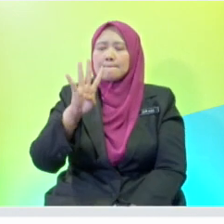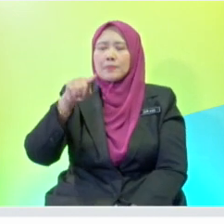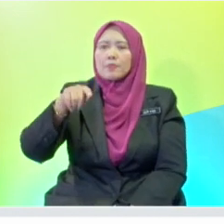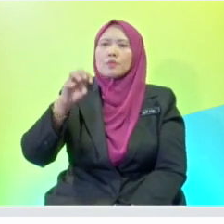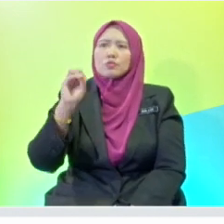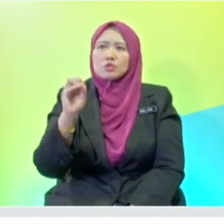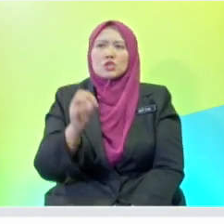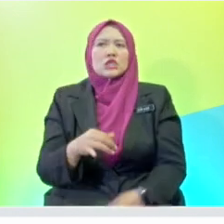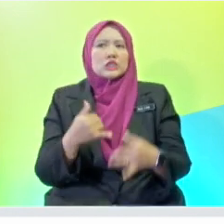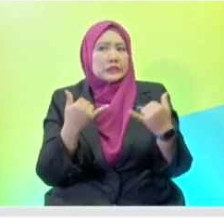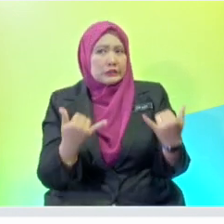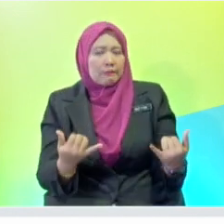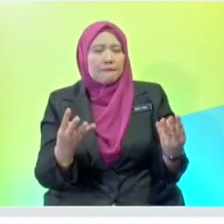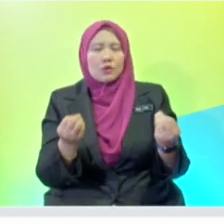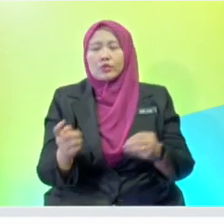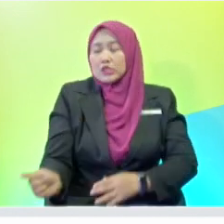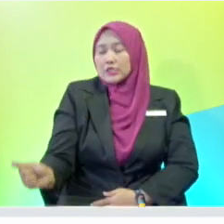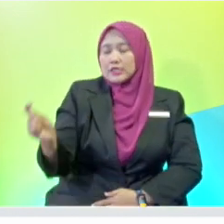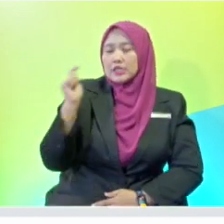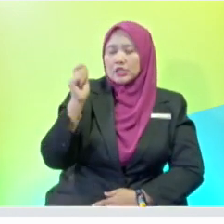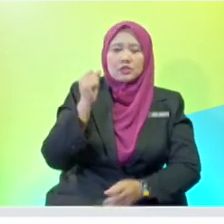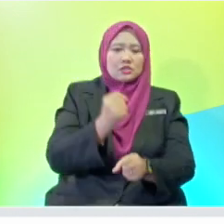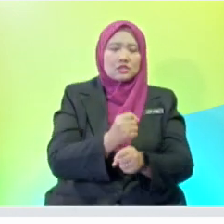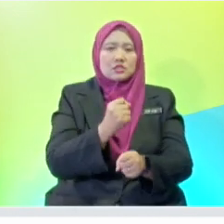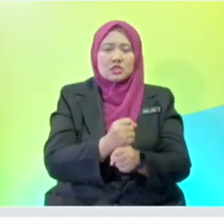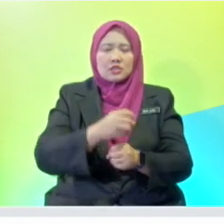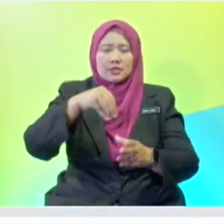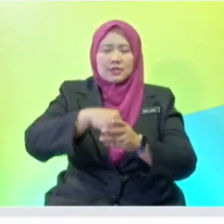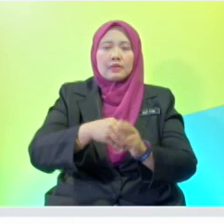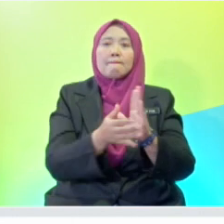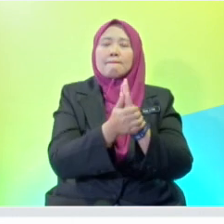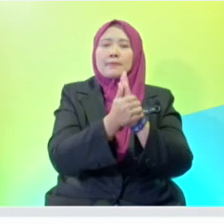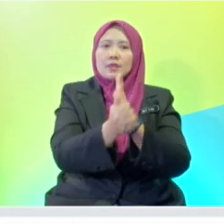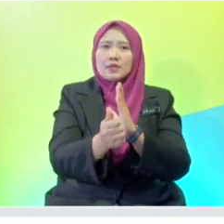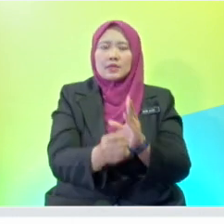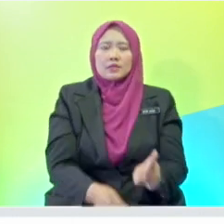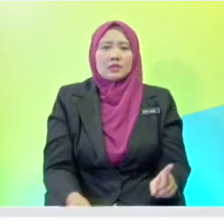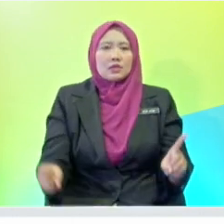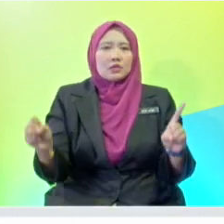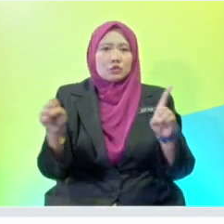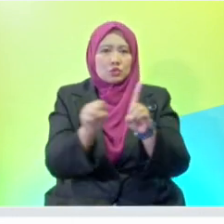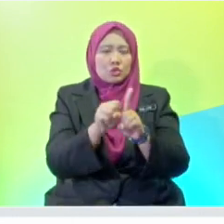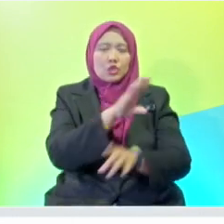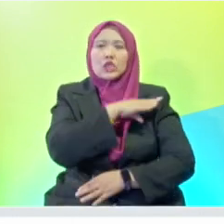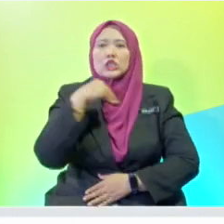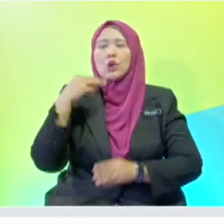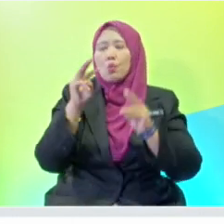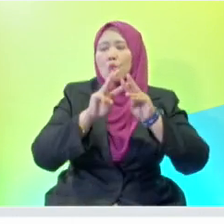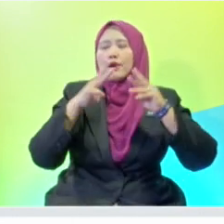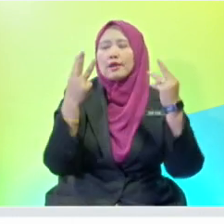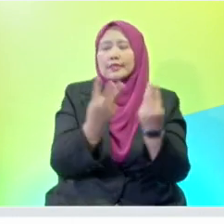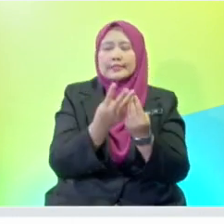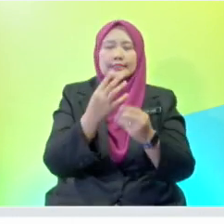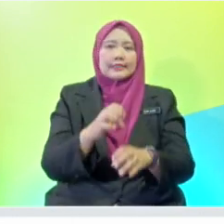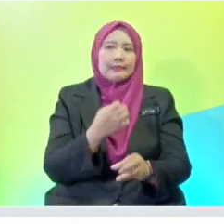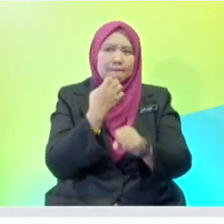tenaga kerja industri dalam bidang penjagaan sosial dan kesehatan warga emas Oke seterusnya kita teliti pula